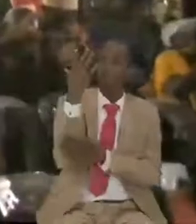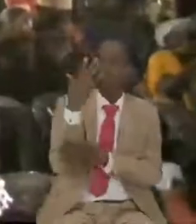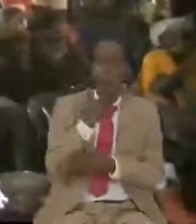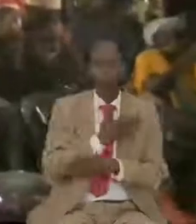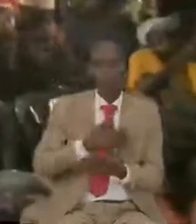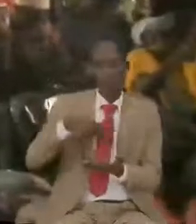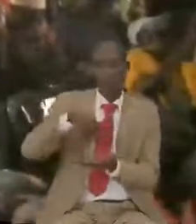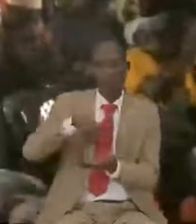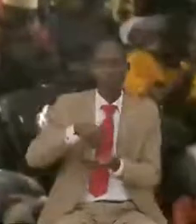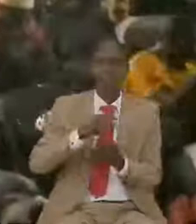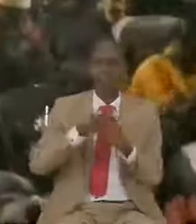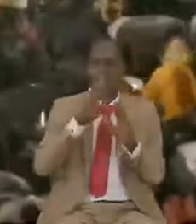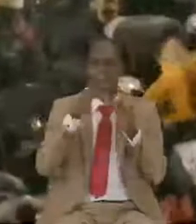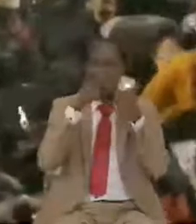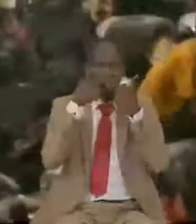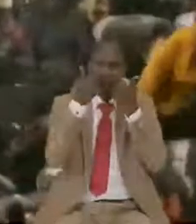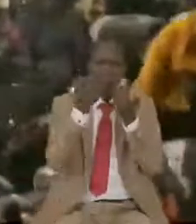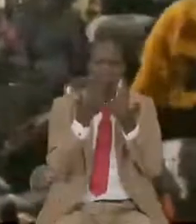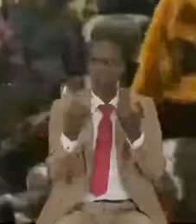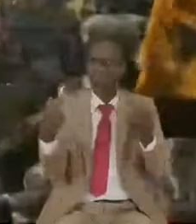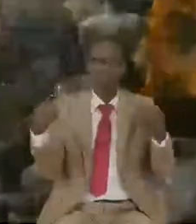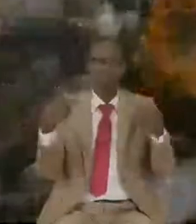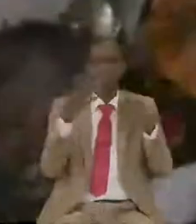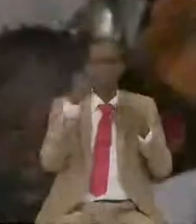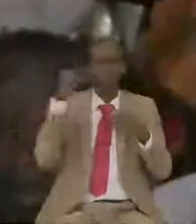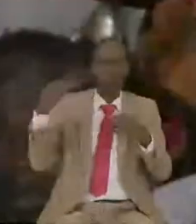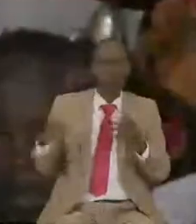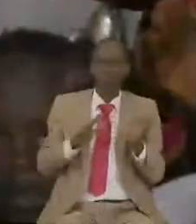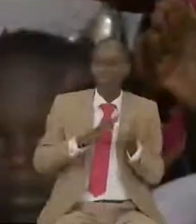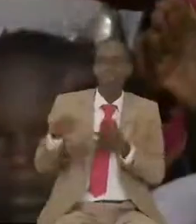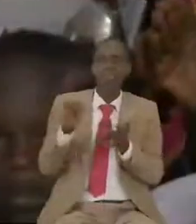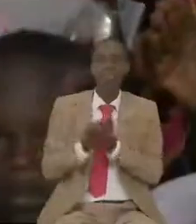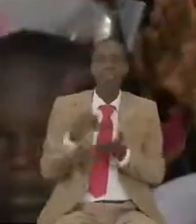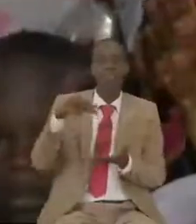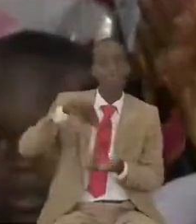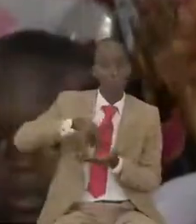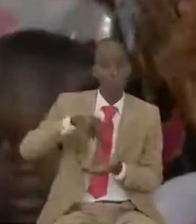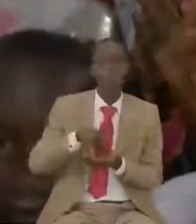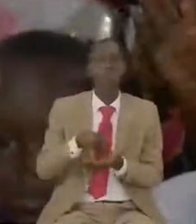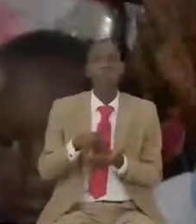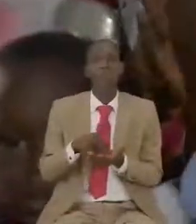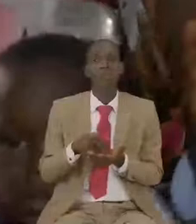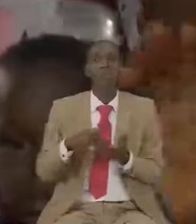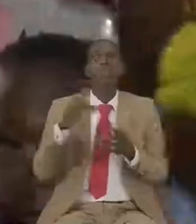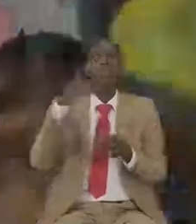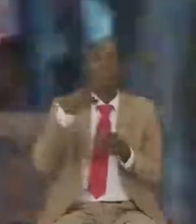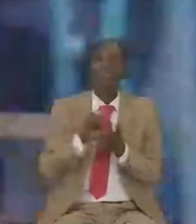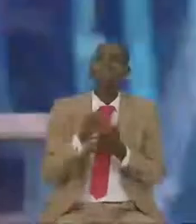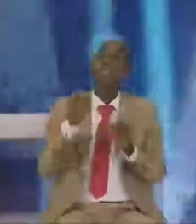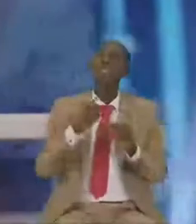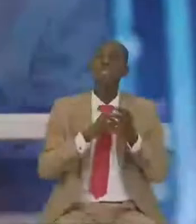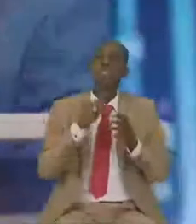vous soyez, levez la main. Si tu lèves la main, prière, vous levez. Si vous levez la main, prière, vous levez. Et vous